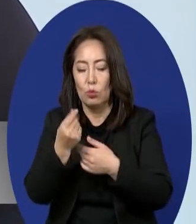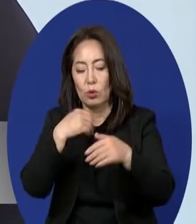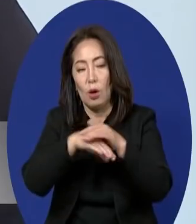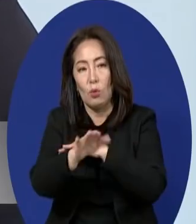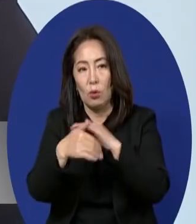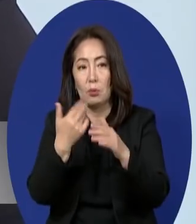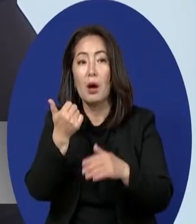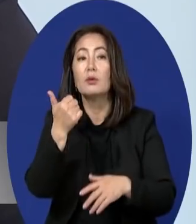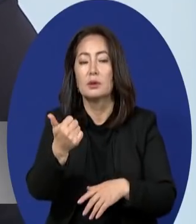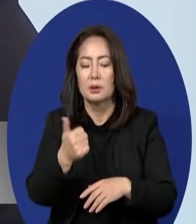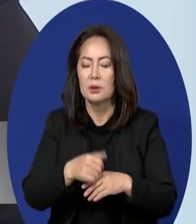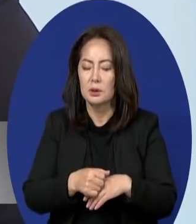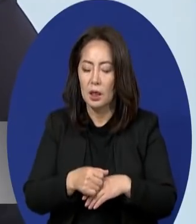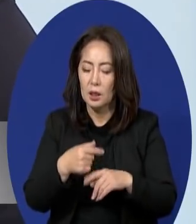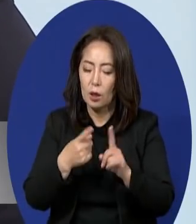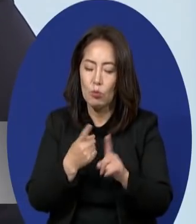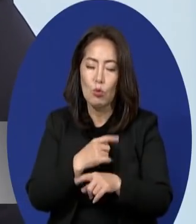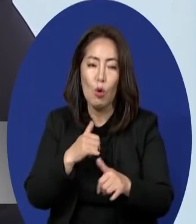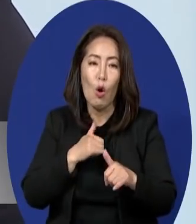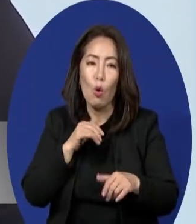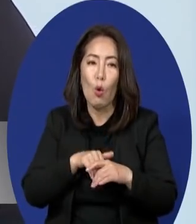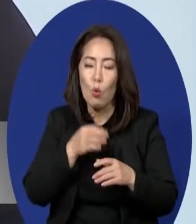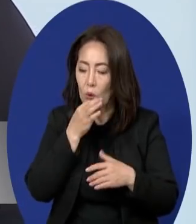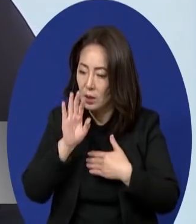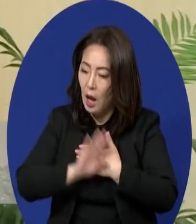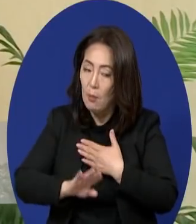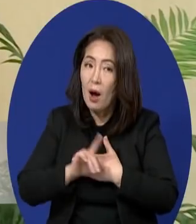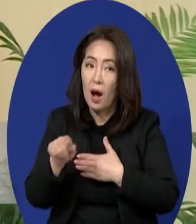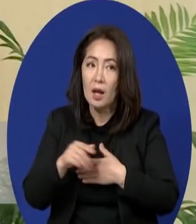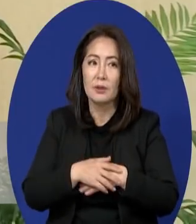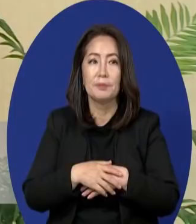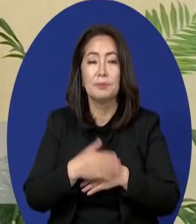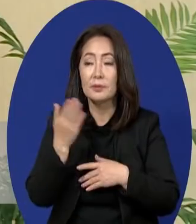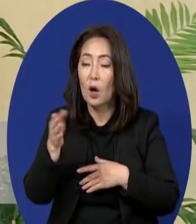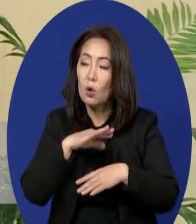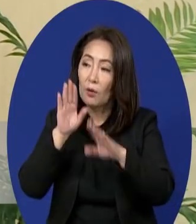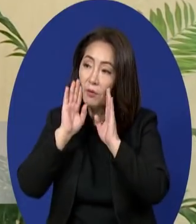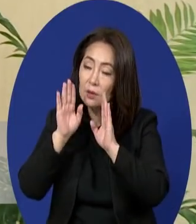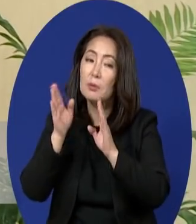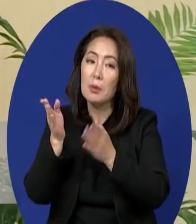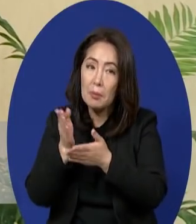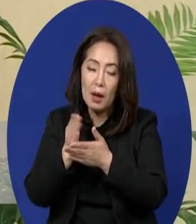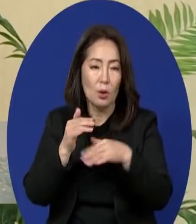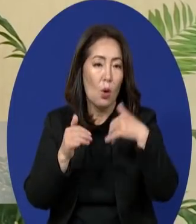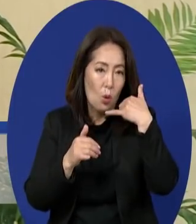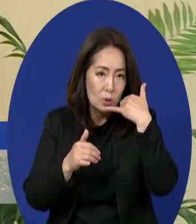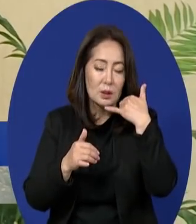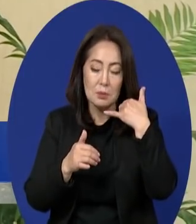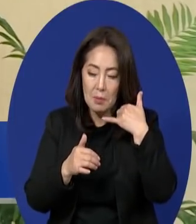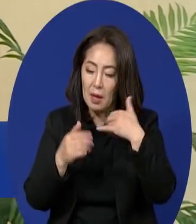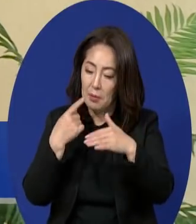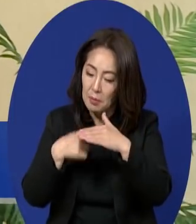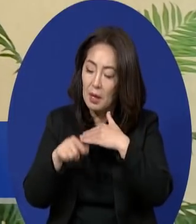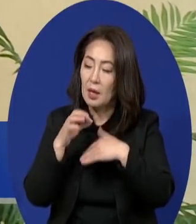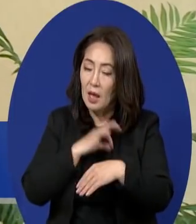да. Ягд маань энэ гэмтэлгийн хөрш болохоос өөртөө үүсгэн сэргийлэх боломжтой. Та Facebook ашиглаж гин, та утсаа ашиглаж гин, имэйлээ